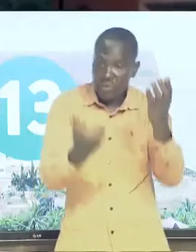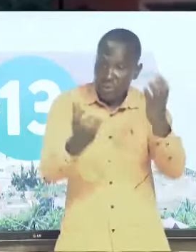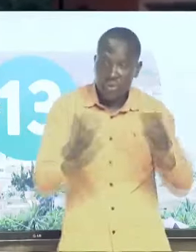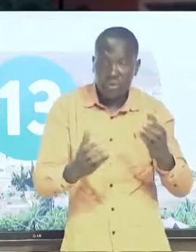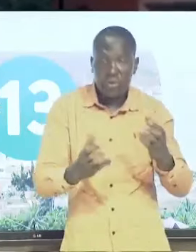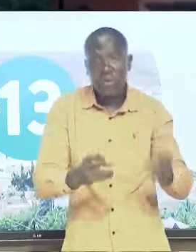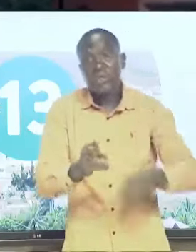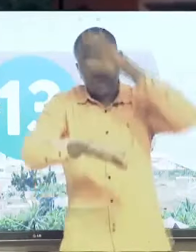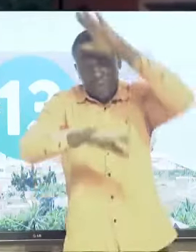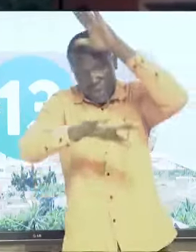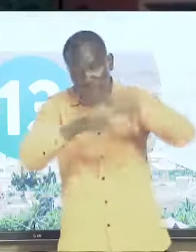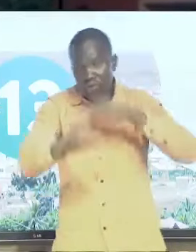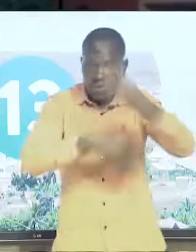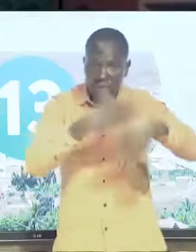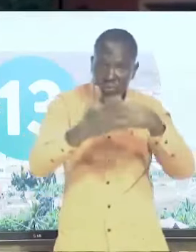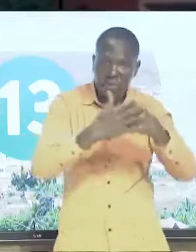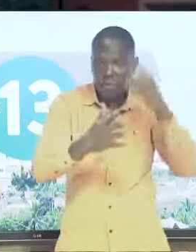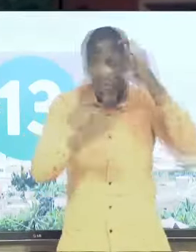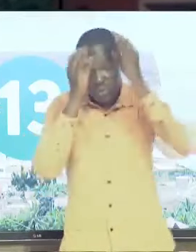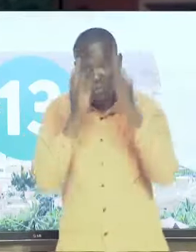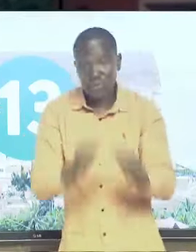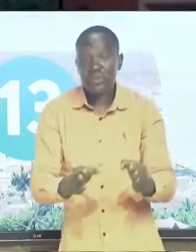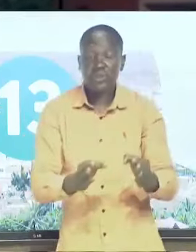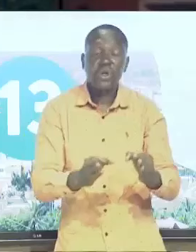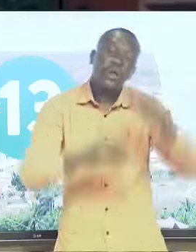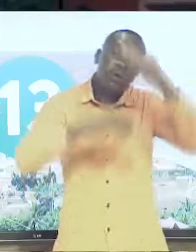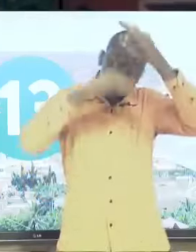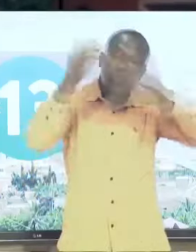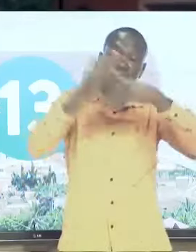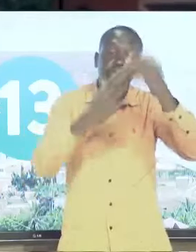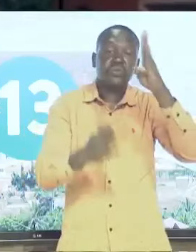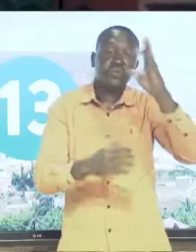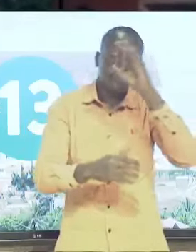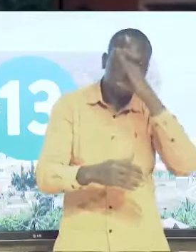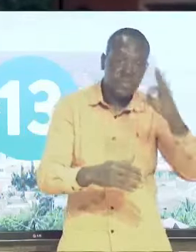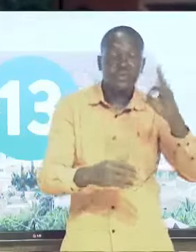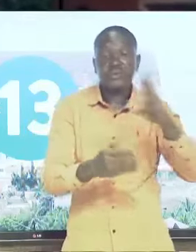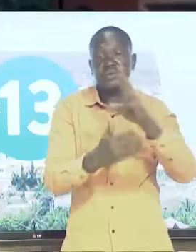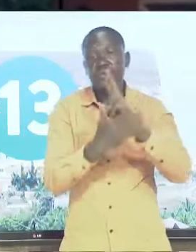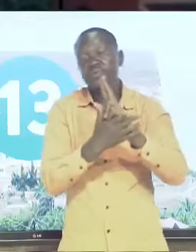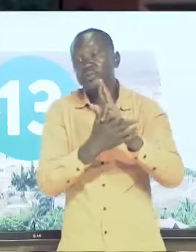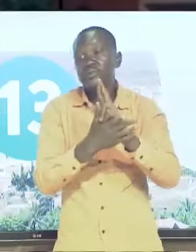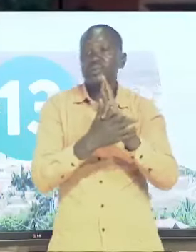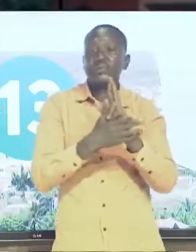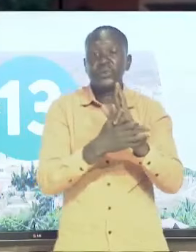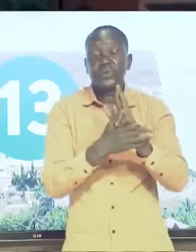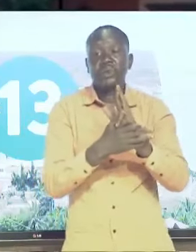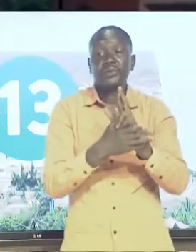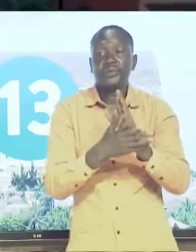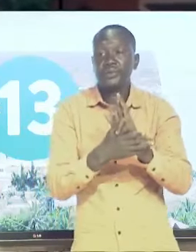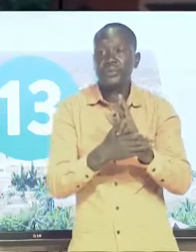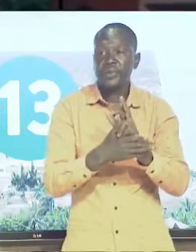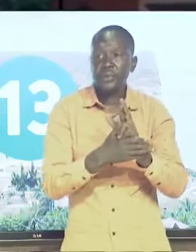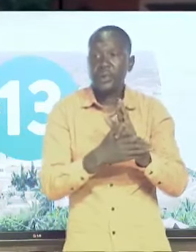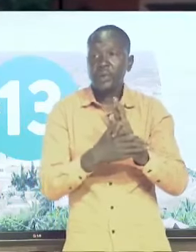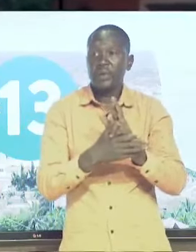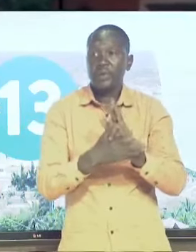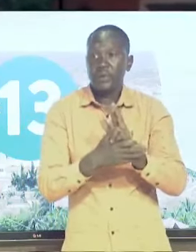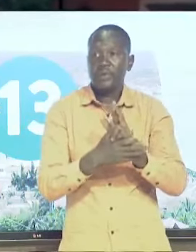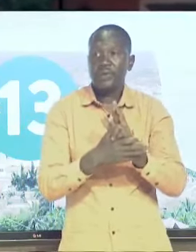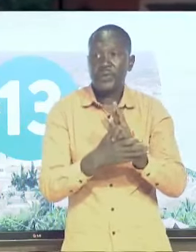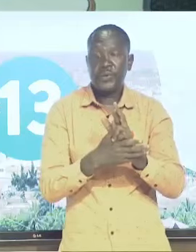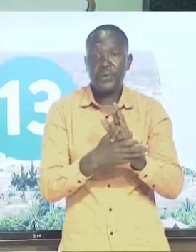à tous à plus d'engagement dans la construction du Burkina Faso. Le contenu avec Jean-Eudes Bayala et